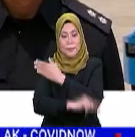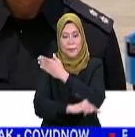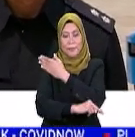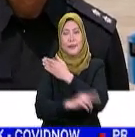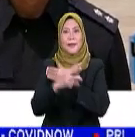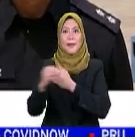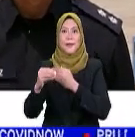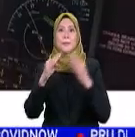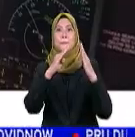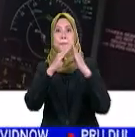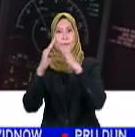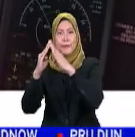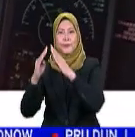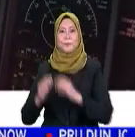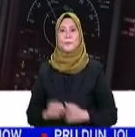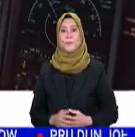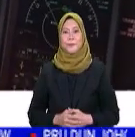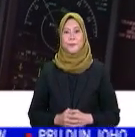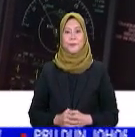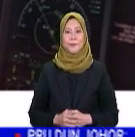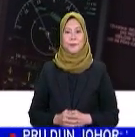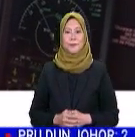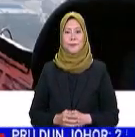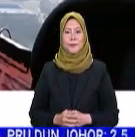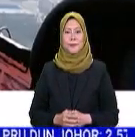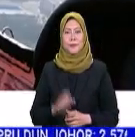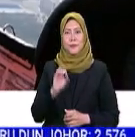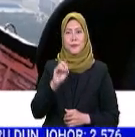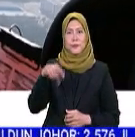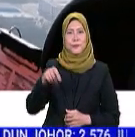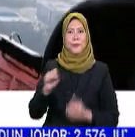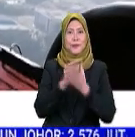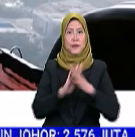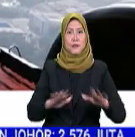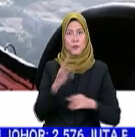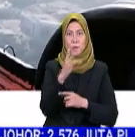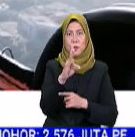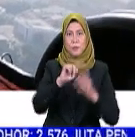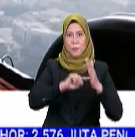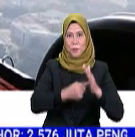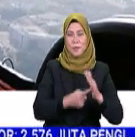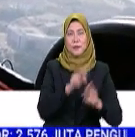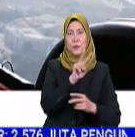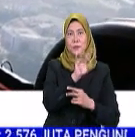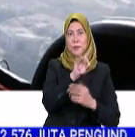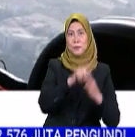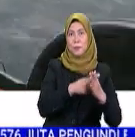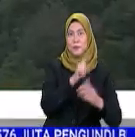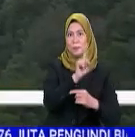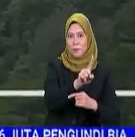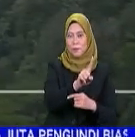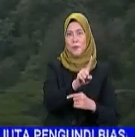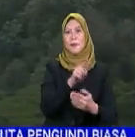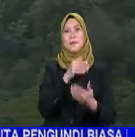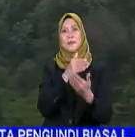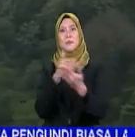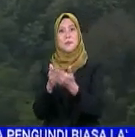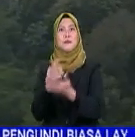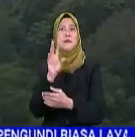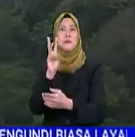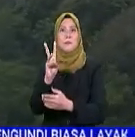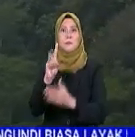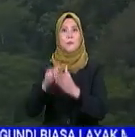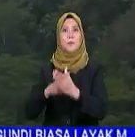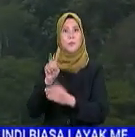dan keadaannya lambat darah I hope selamat 17 bermula dari 28 Jan lalu hingga enam